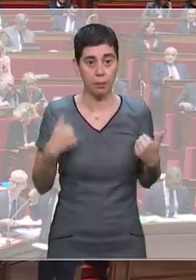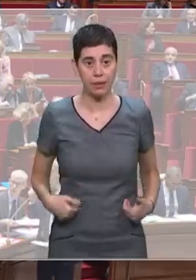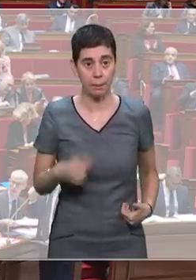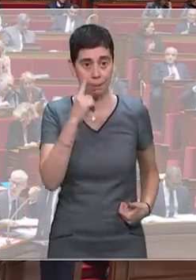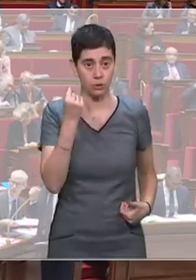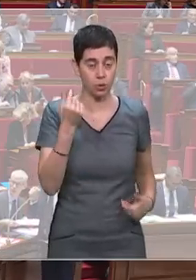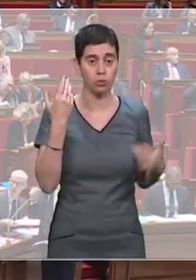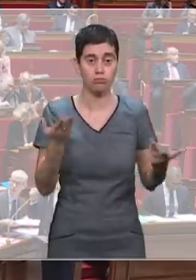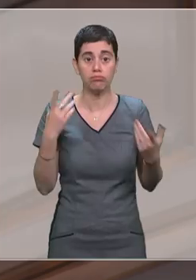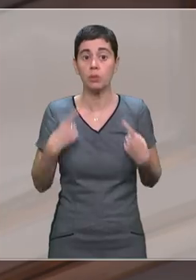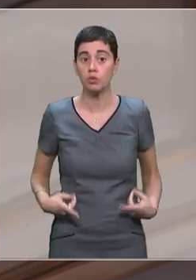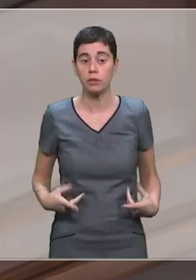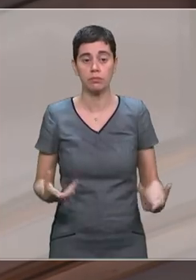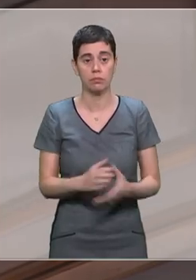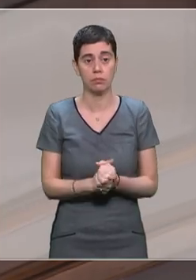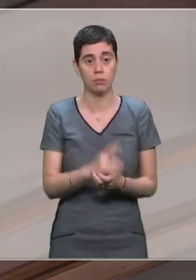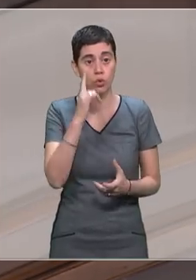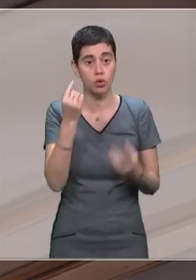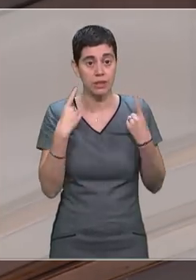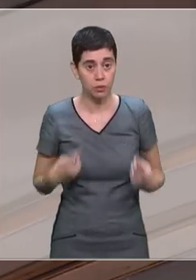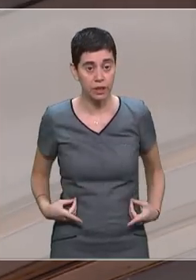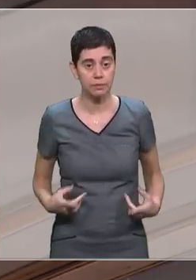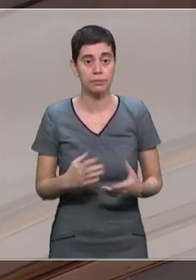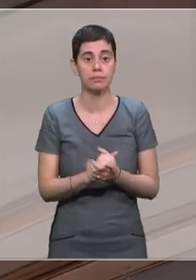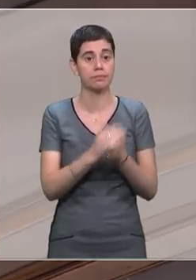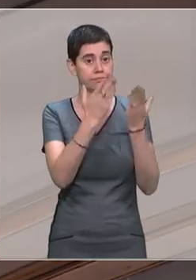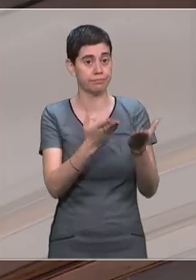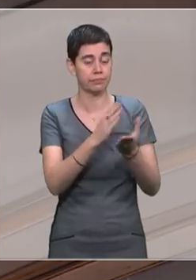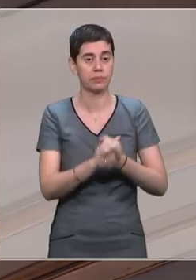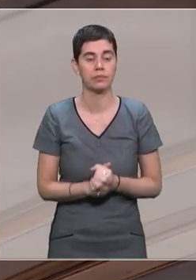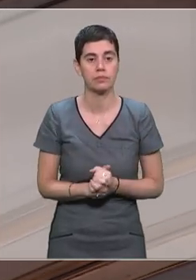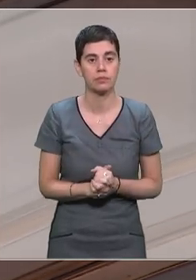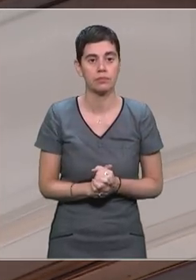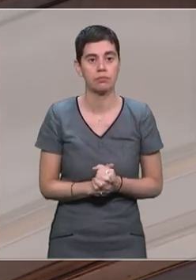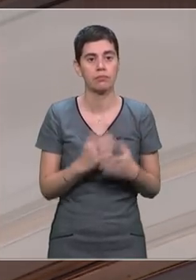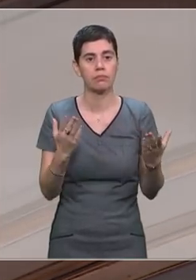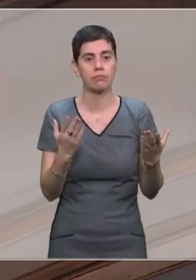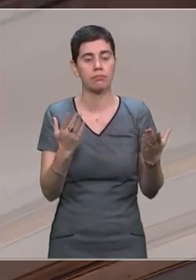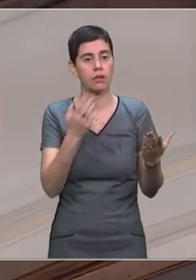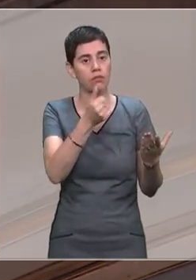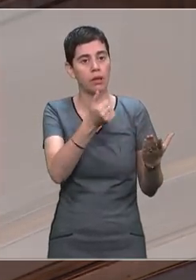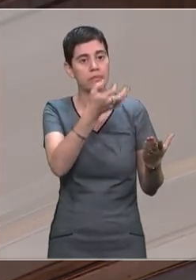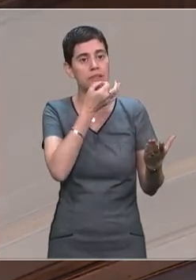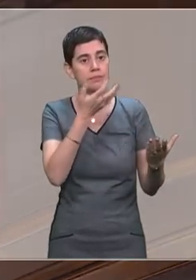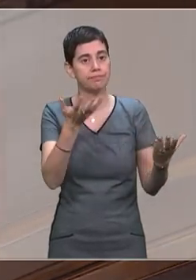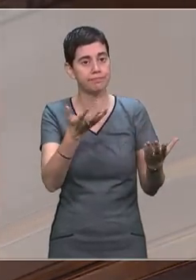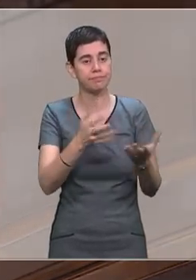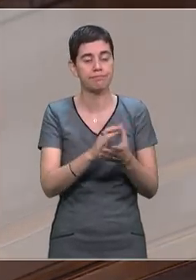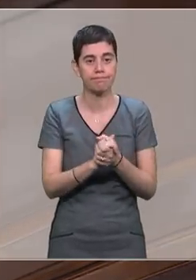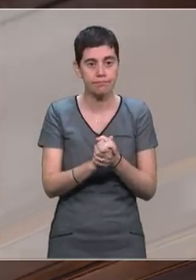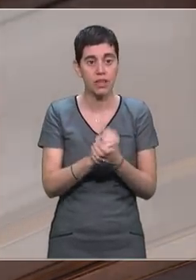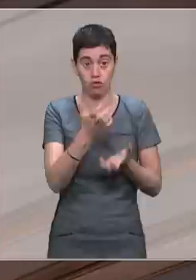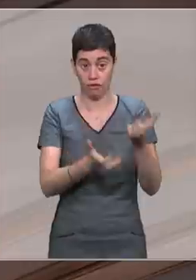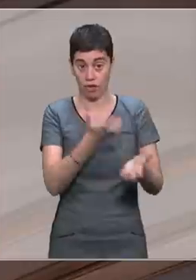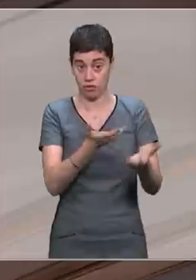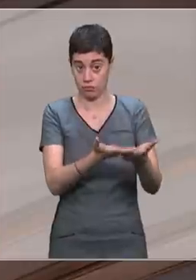Messieurs les députés, Monsieur le député Maillot, vous évoquez le